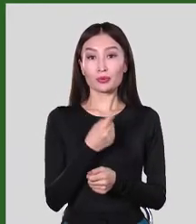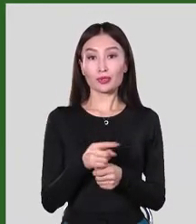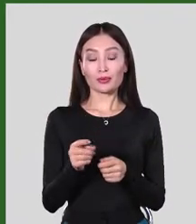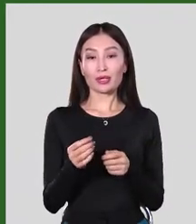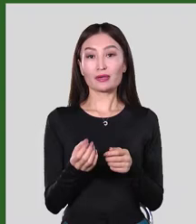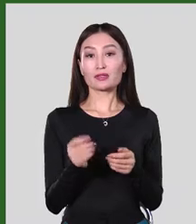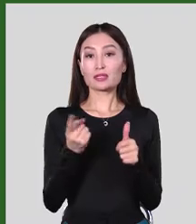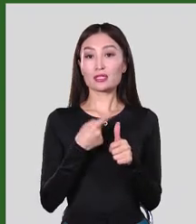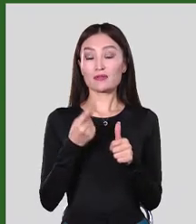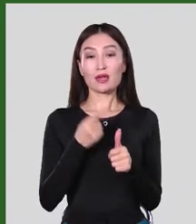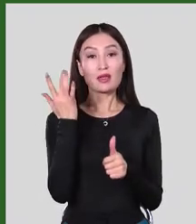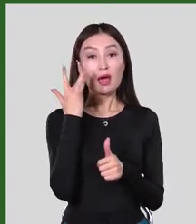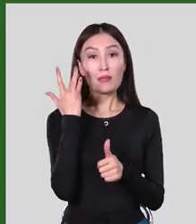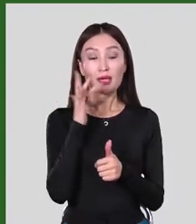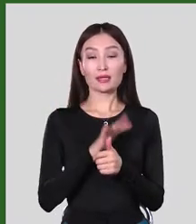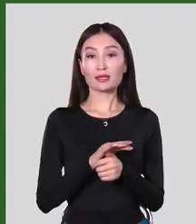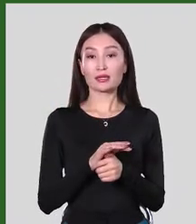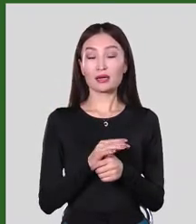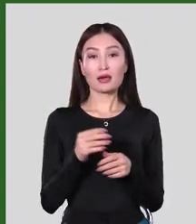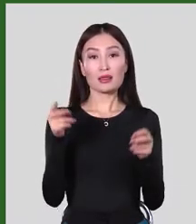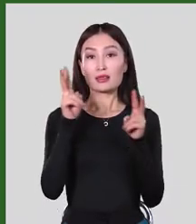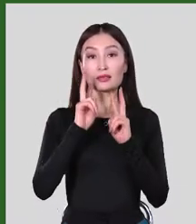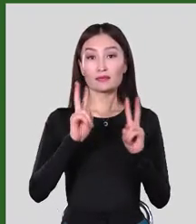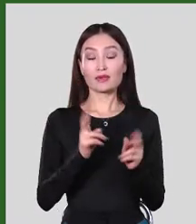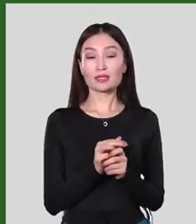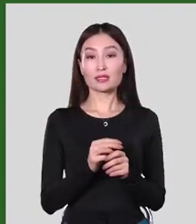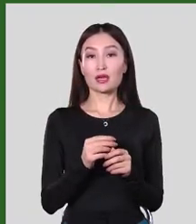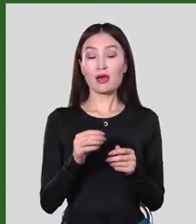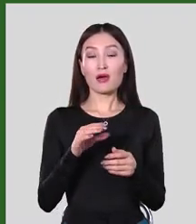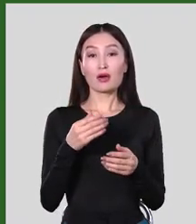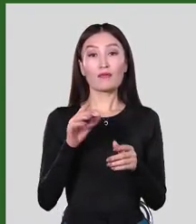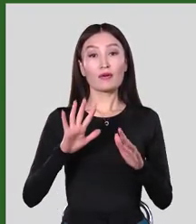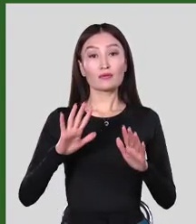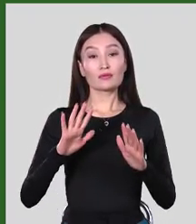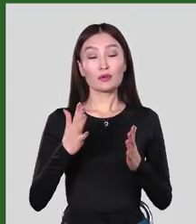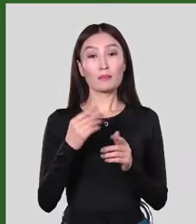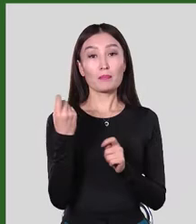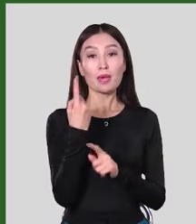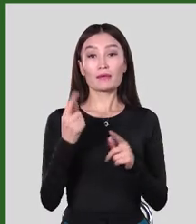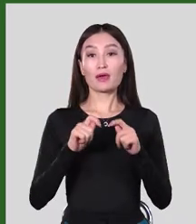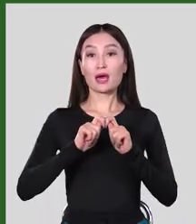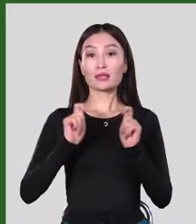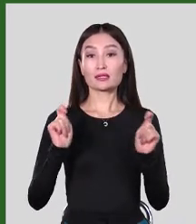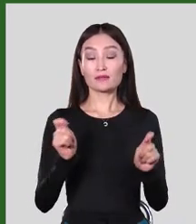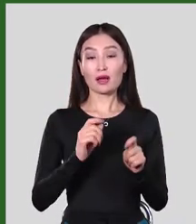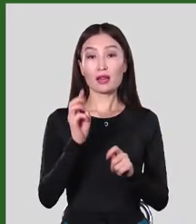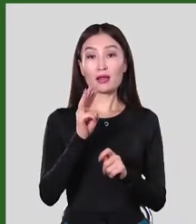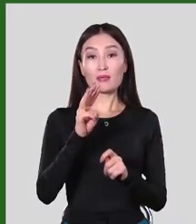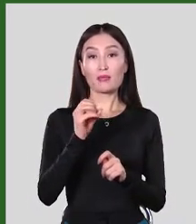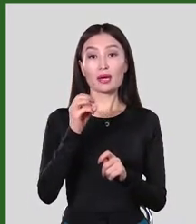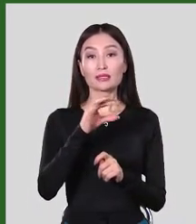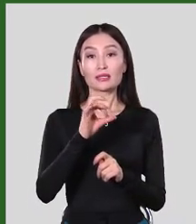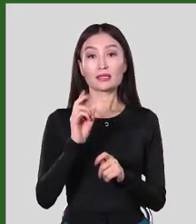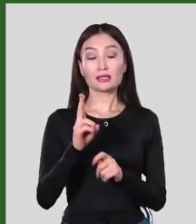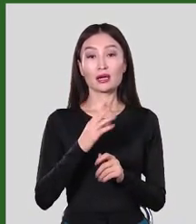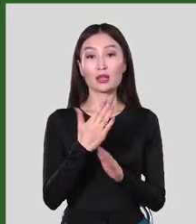появилось название Америка, достоверно неизвестно. Во всяком случае, первооткрыватель материка такого слова